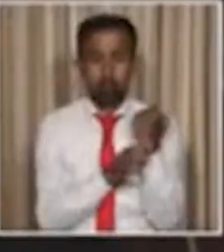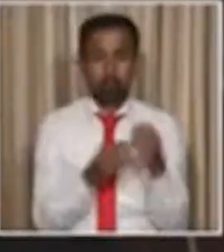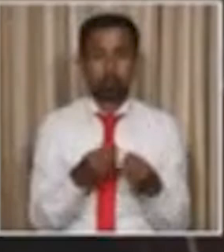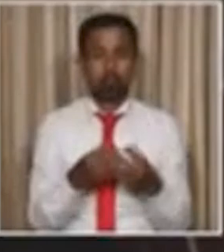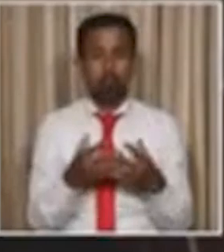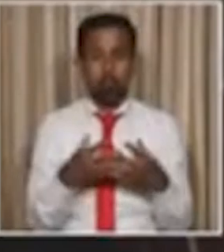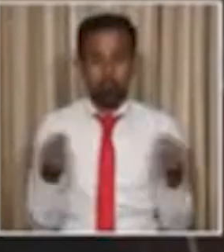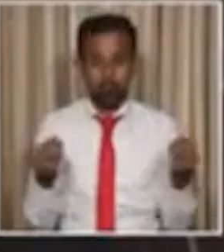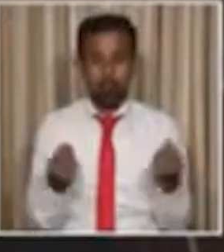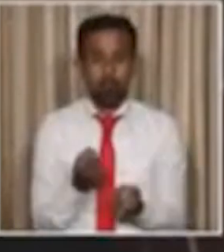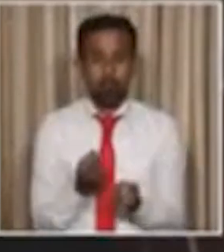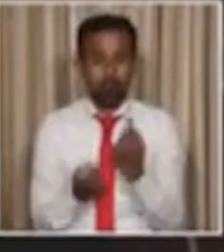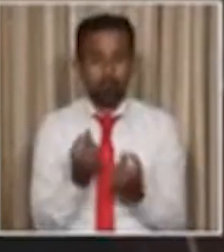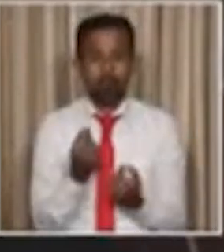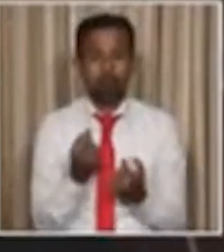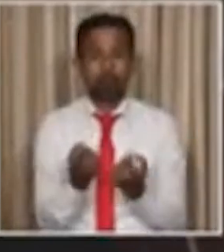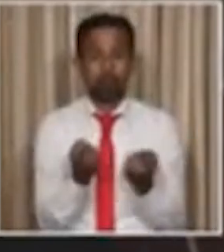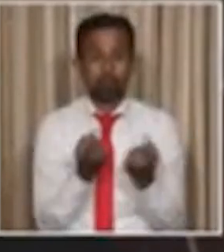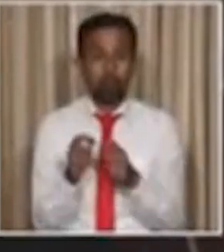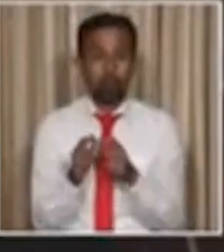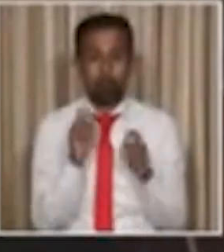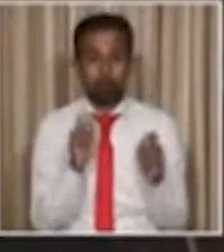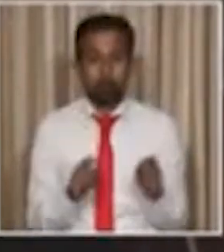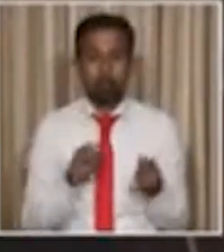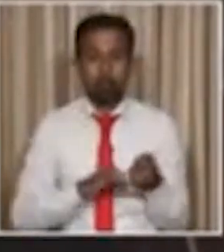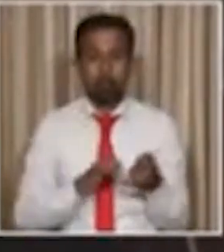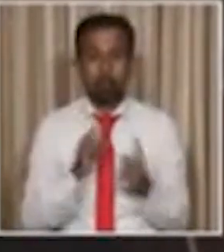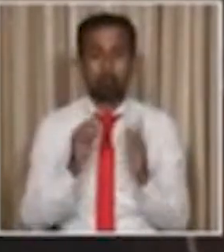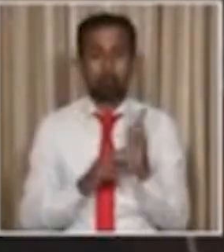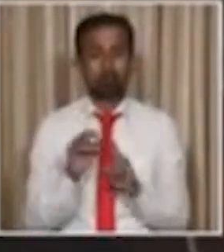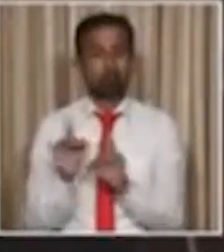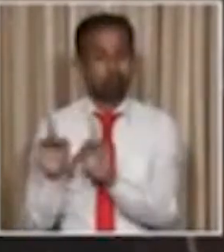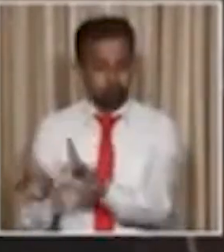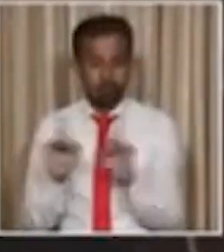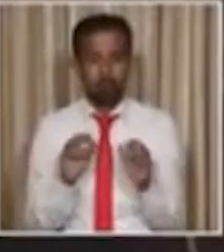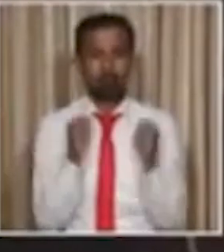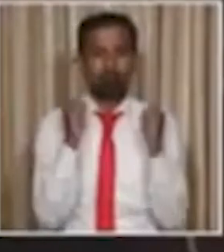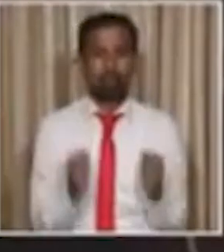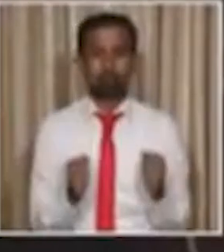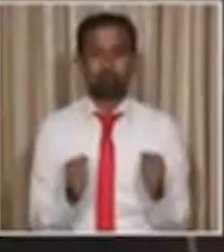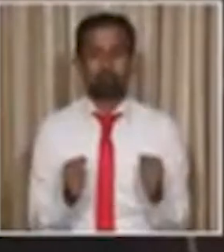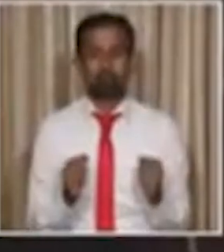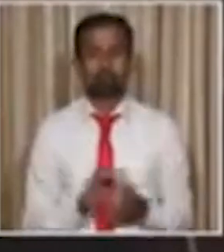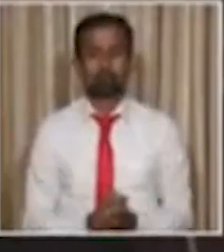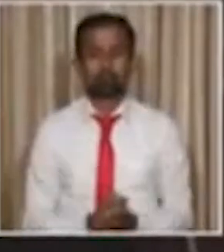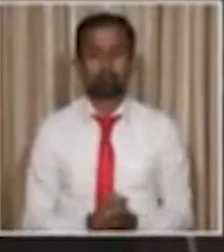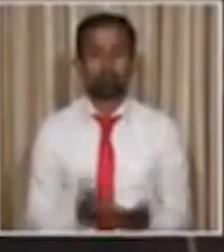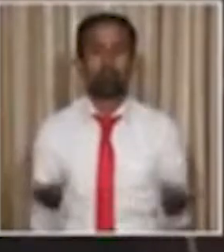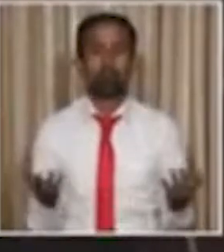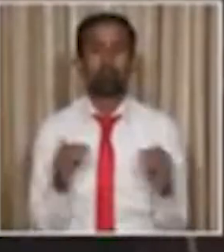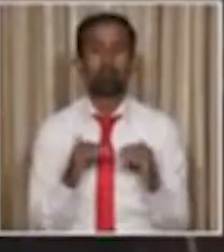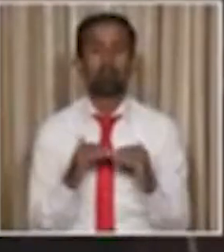අහෝසි වුණාද කියලා විනිශ්චයක් දෙන්න විනිශ්චය සභාවට ඒ සුමන්දිරන් මන්ත්‍රීවරයාම වාඩි වෙනවා. කෝ